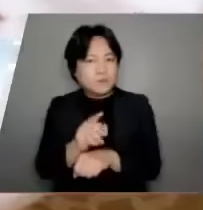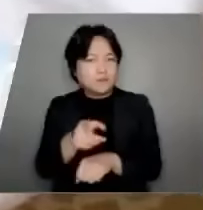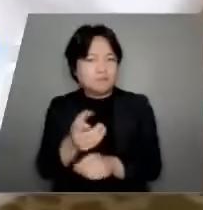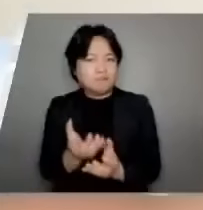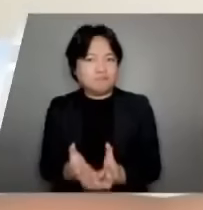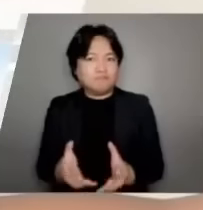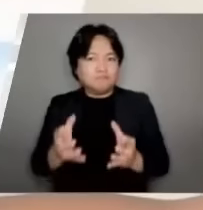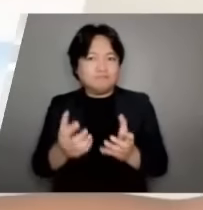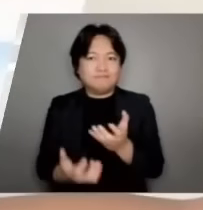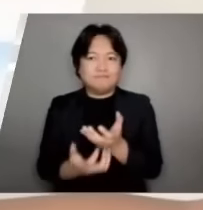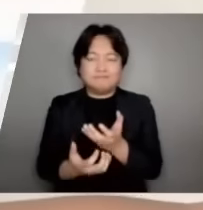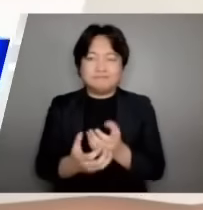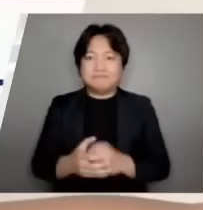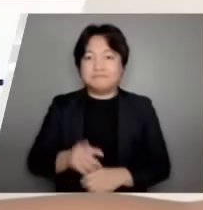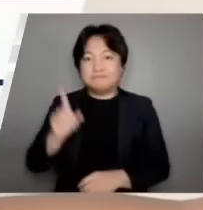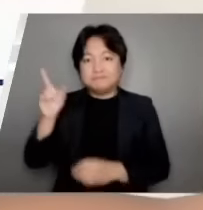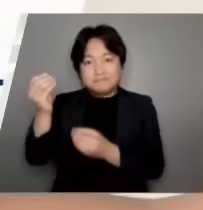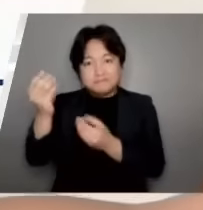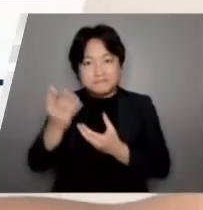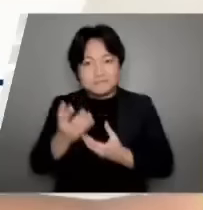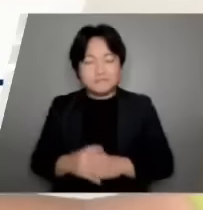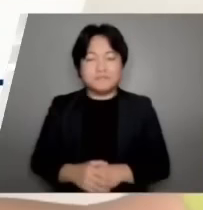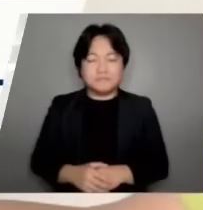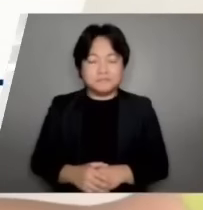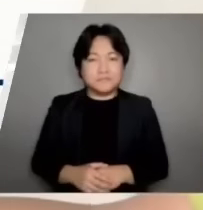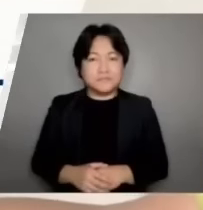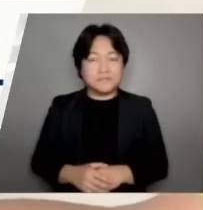atin. Ang naman ako po sa lola ko,